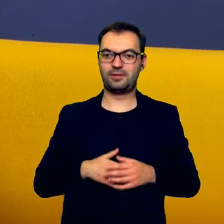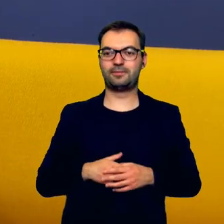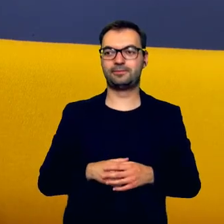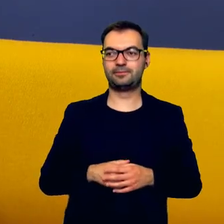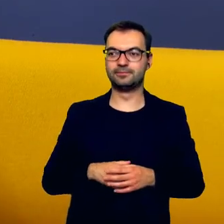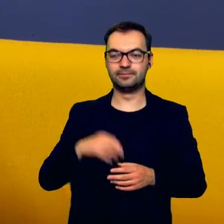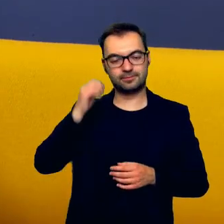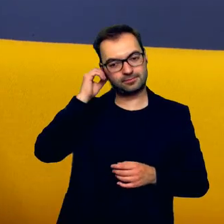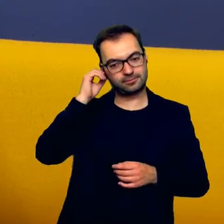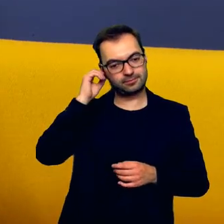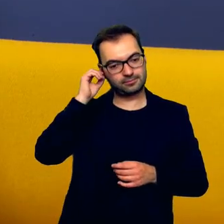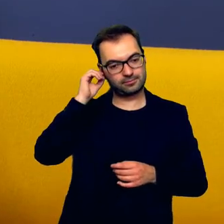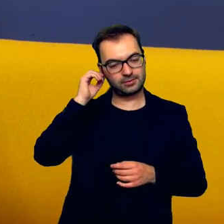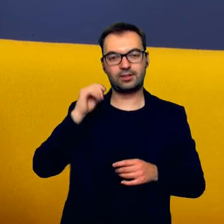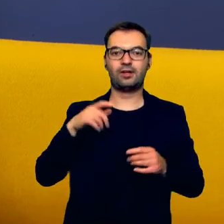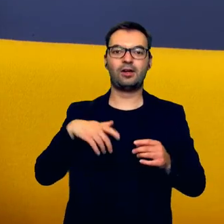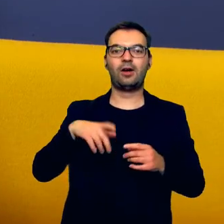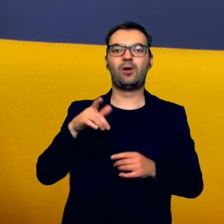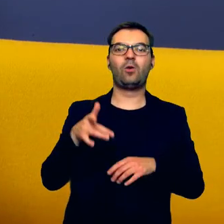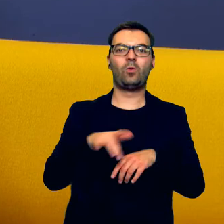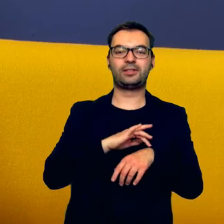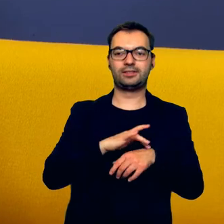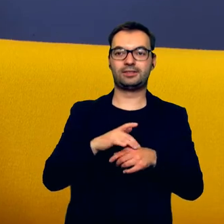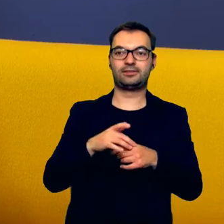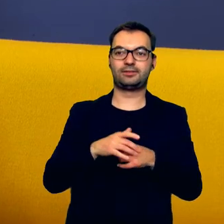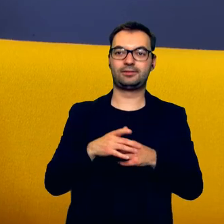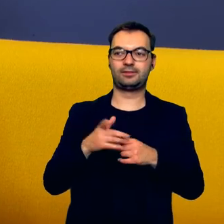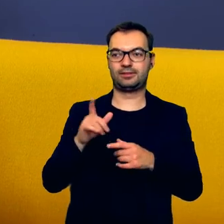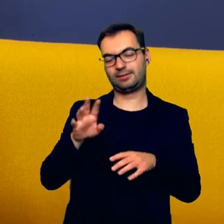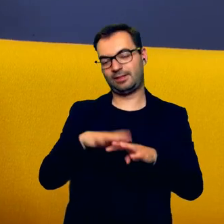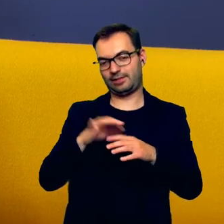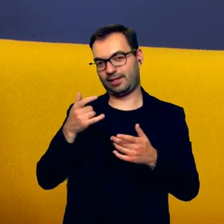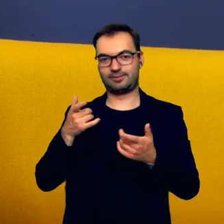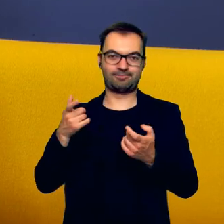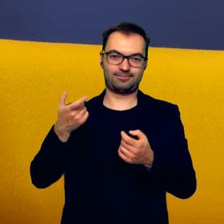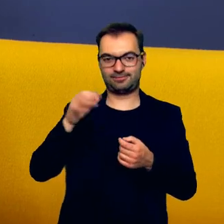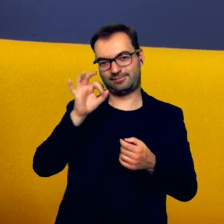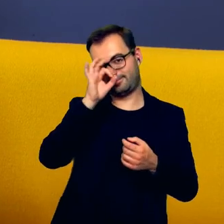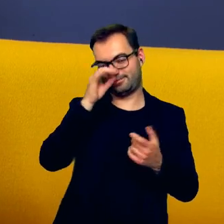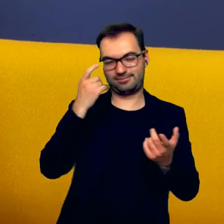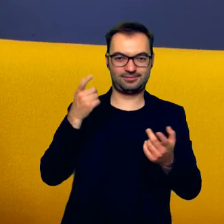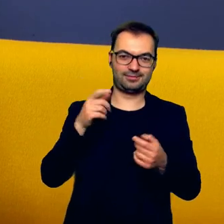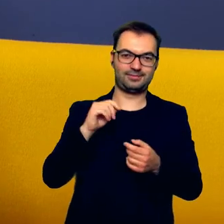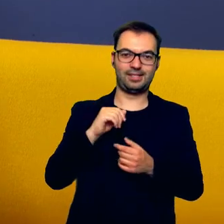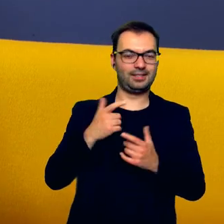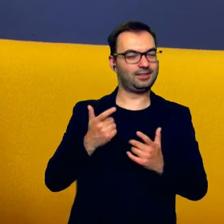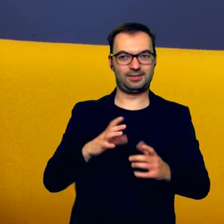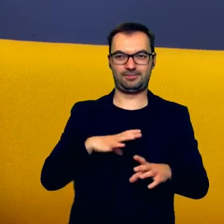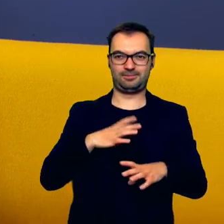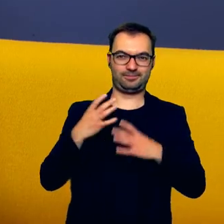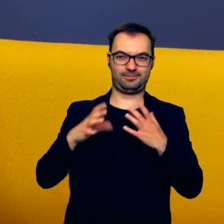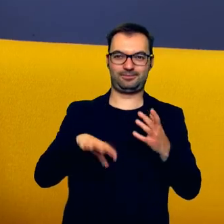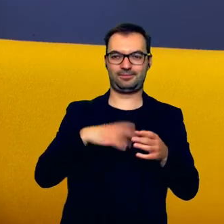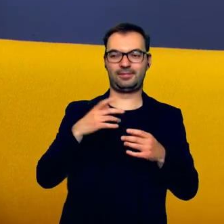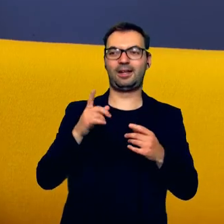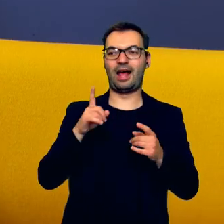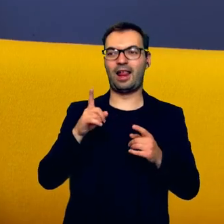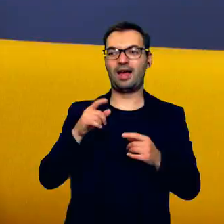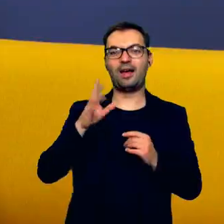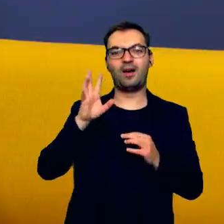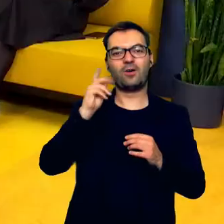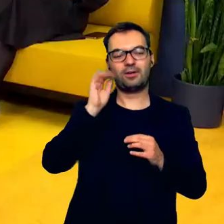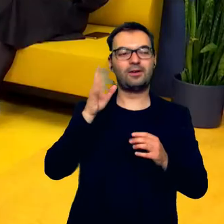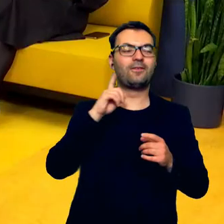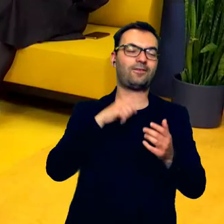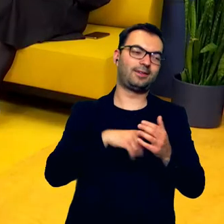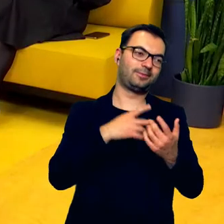najkrócej. Otóż Popielski zostaje potraktowany jako żigolak, no i to w tym się budzi pewien opór. Jednak uroda tej